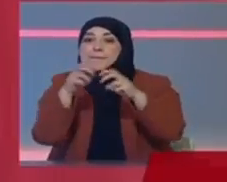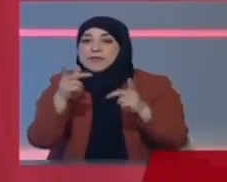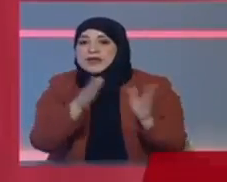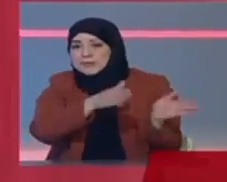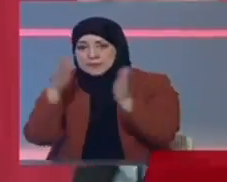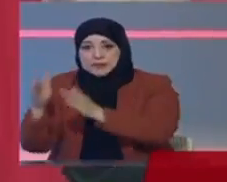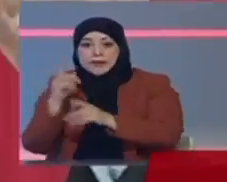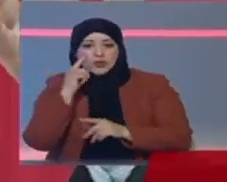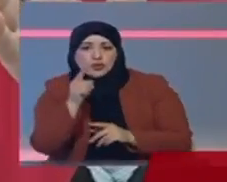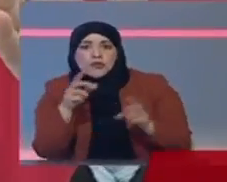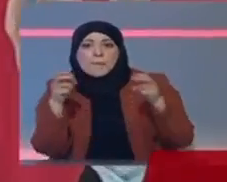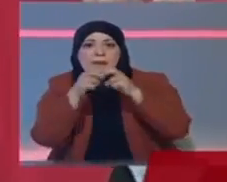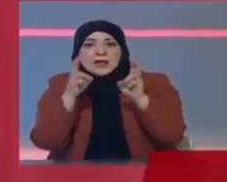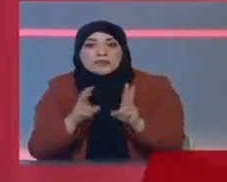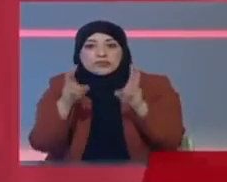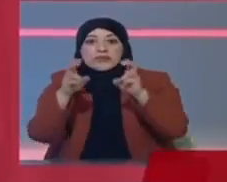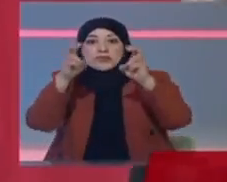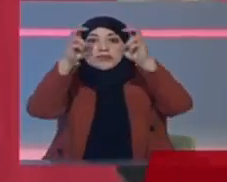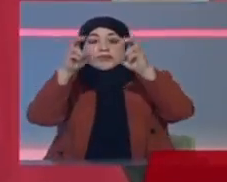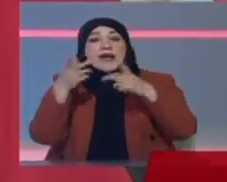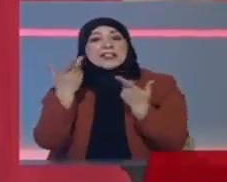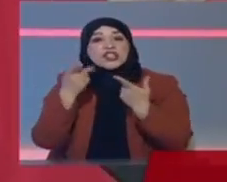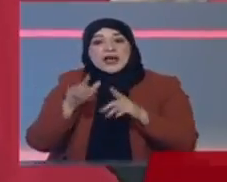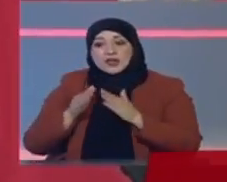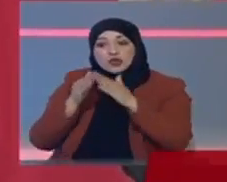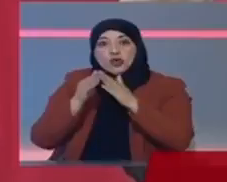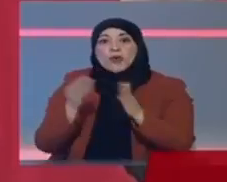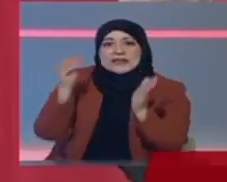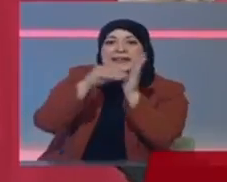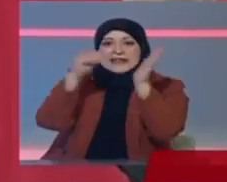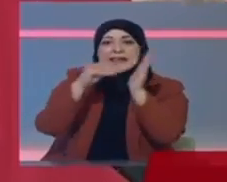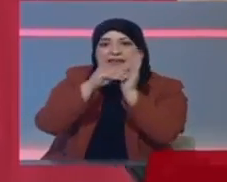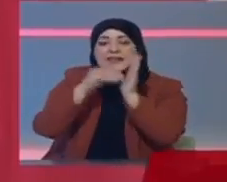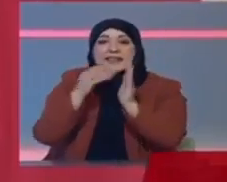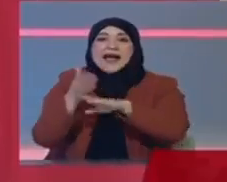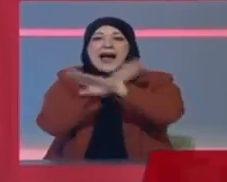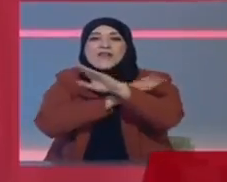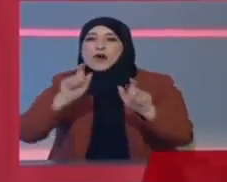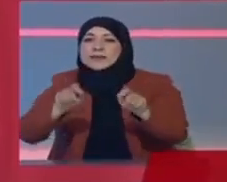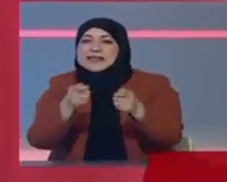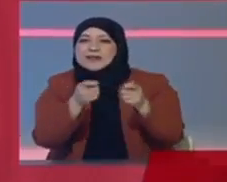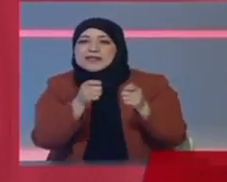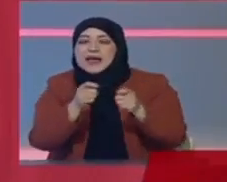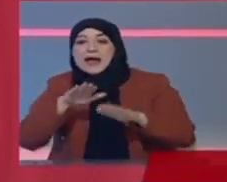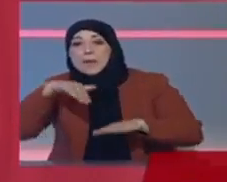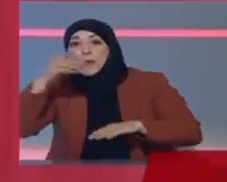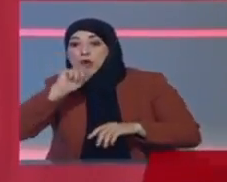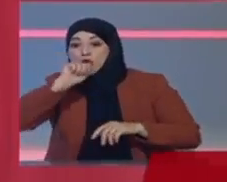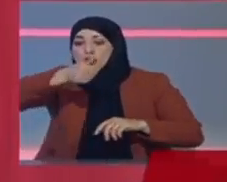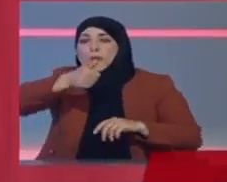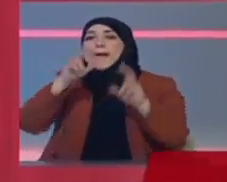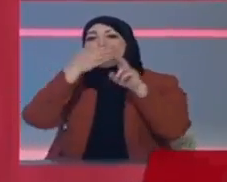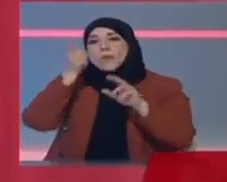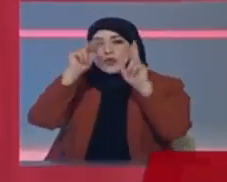انه يمكن الطلب على خطر الامور تتراجع باعتبار ان كانت